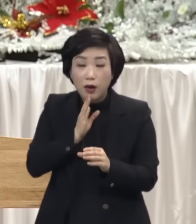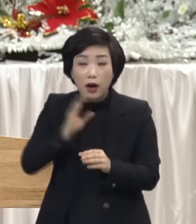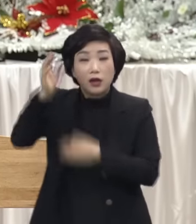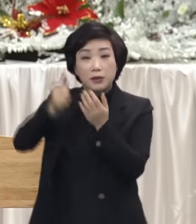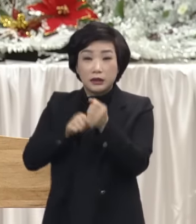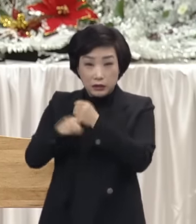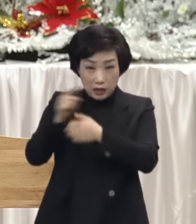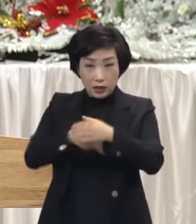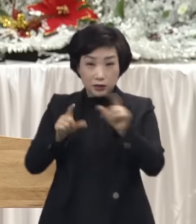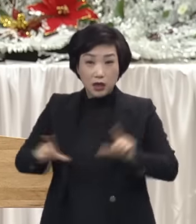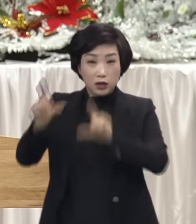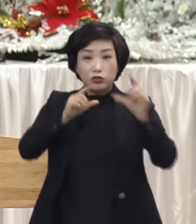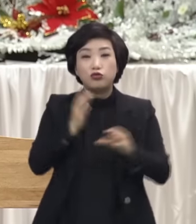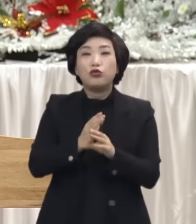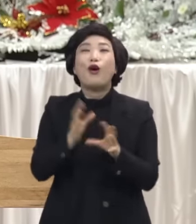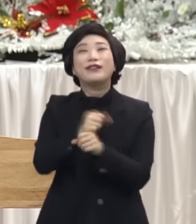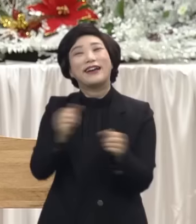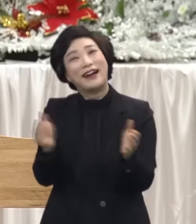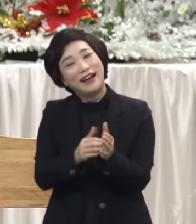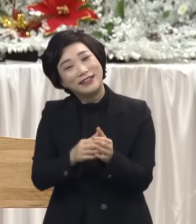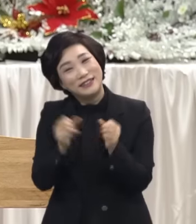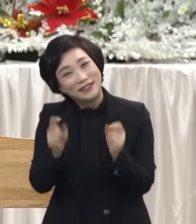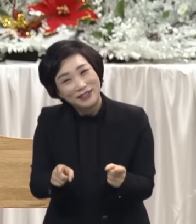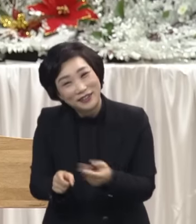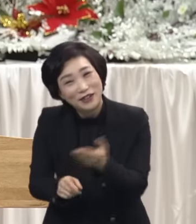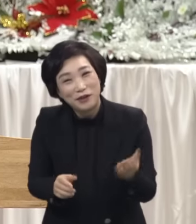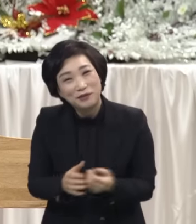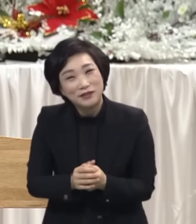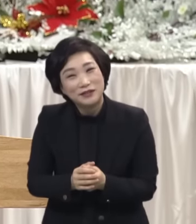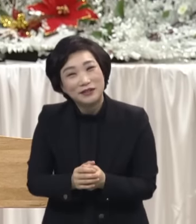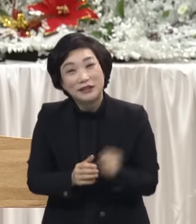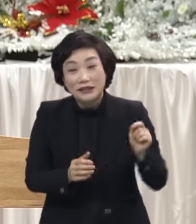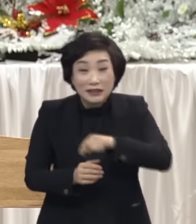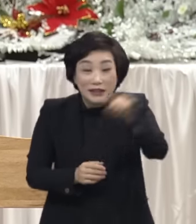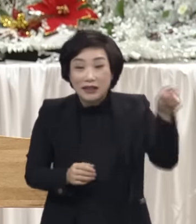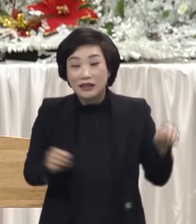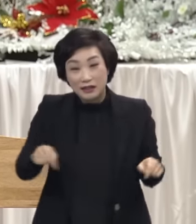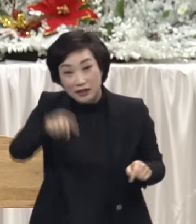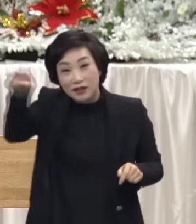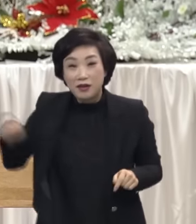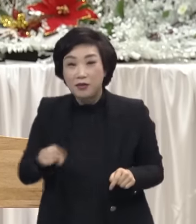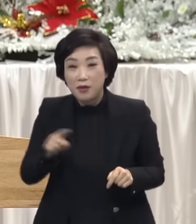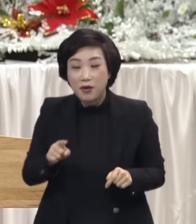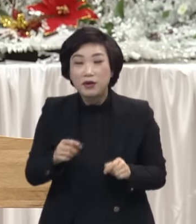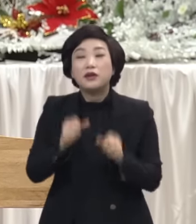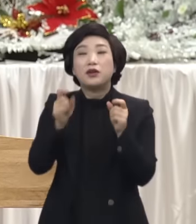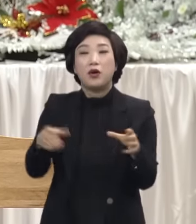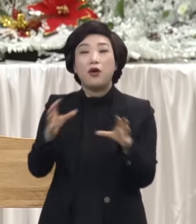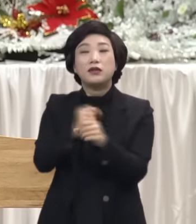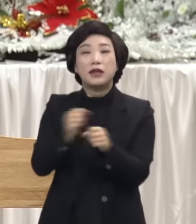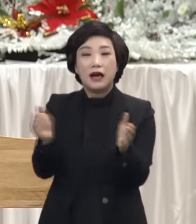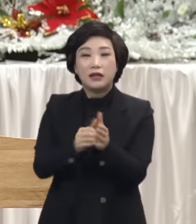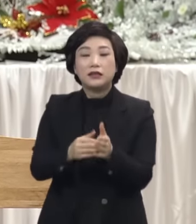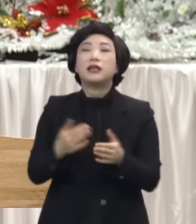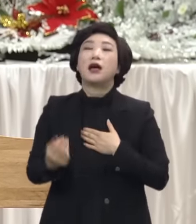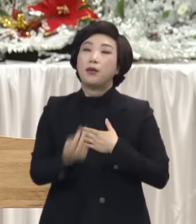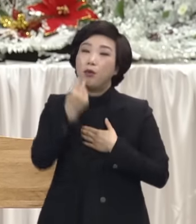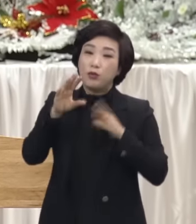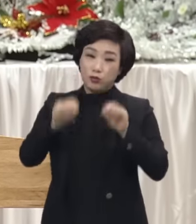살아가는데 언제까지 기회를 주느냐? 내 목숨이 끝날 때까지, 주인이